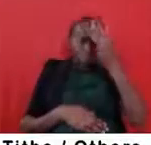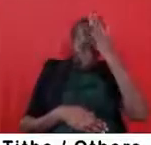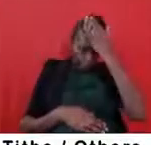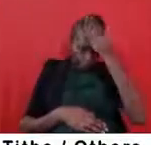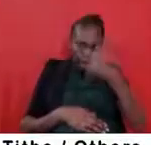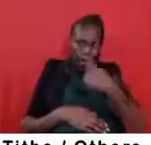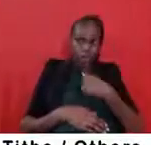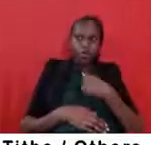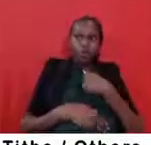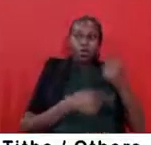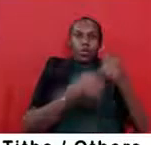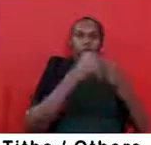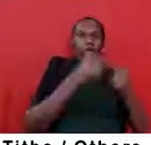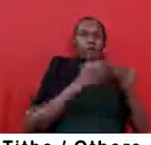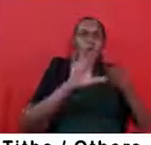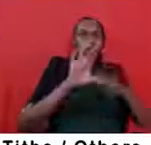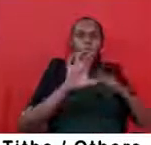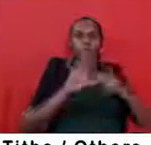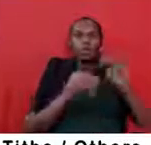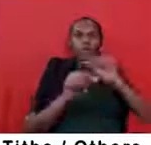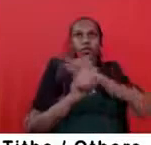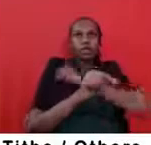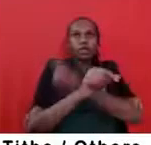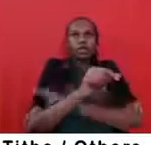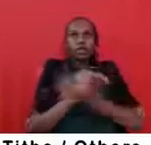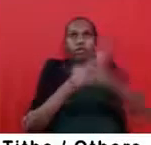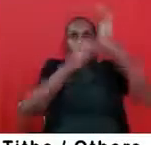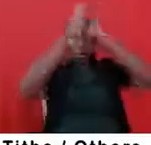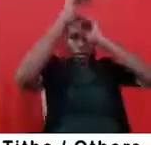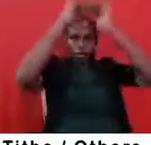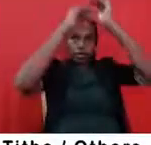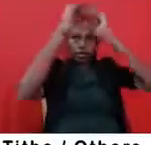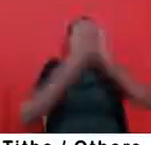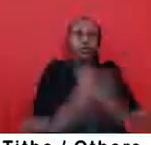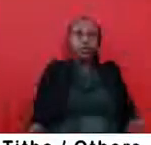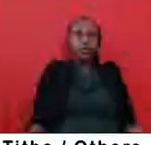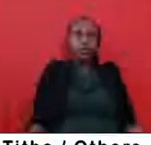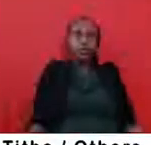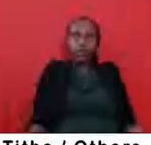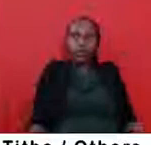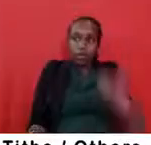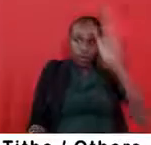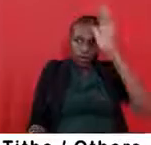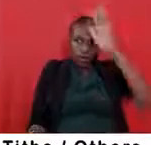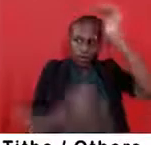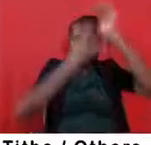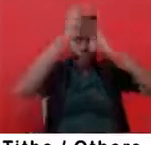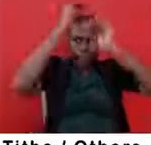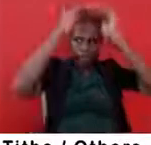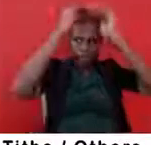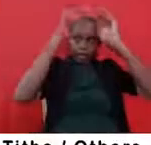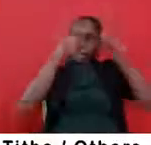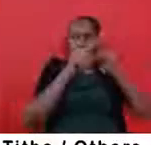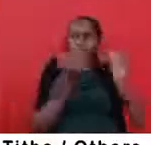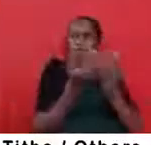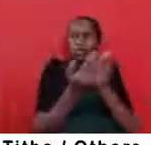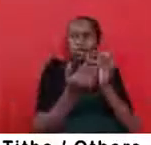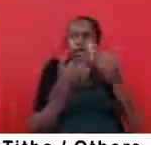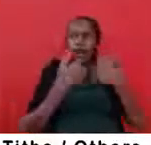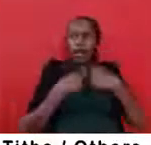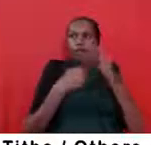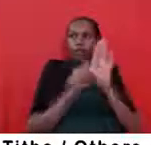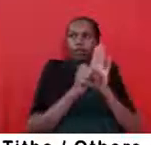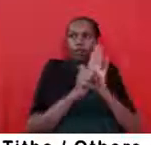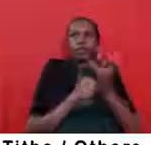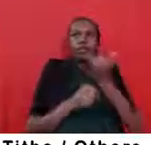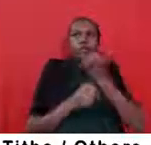kunyenyekea tukikaribie kiti cha neema ya mbinguni. Baba Mwenyezi na mwenye rehema,